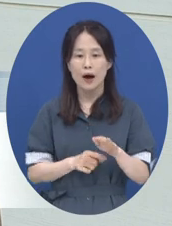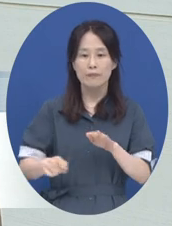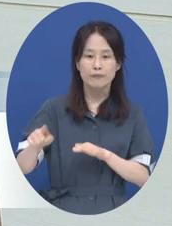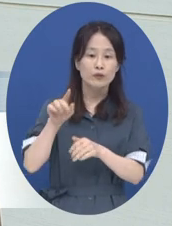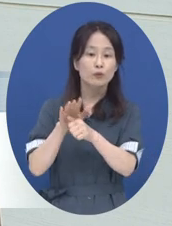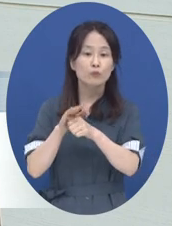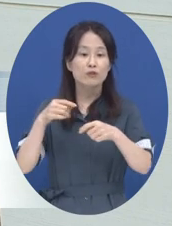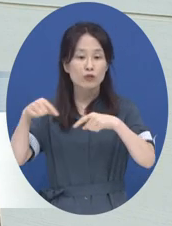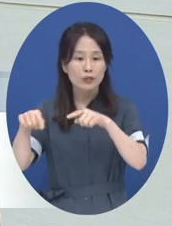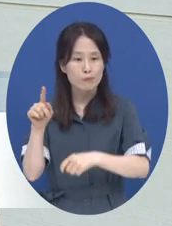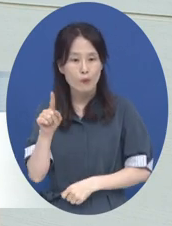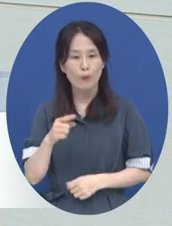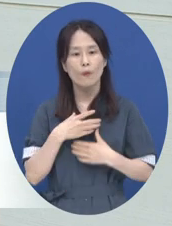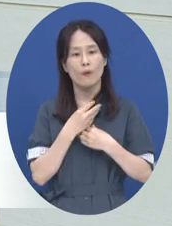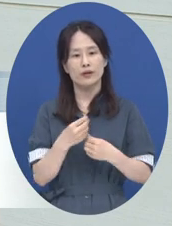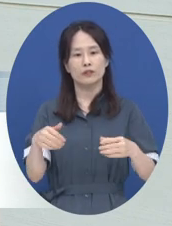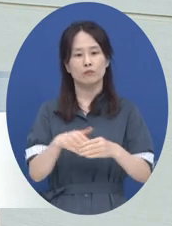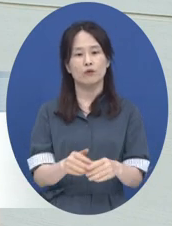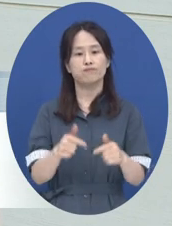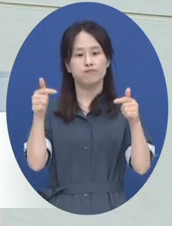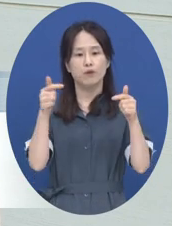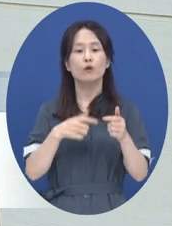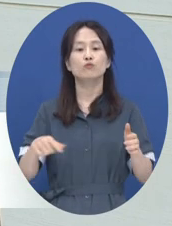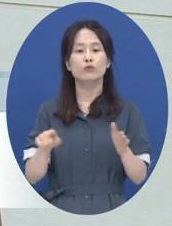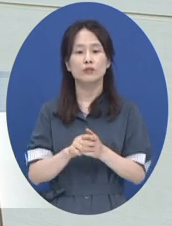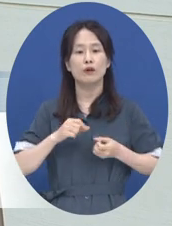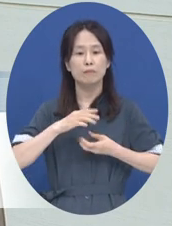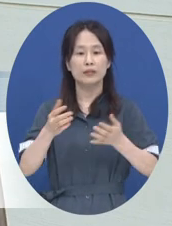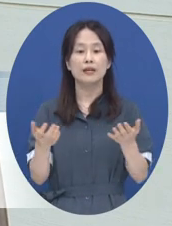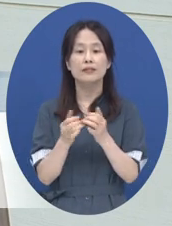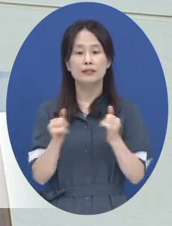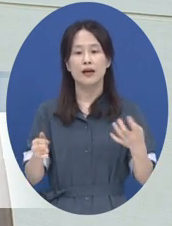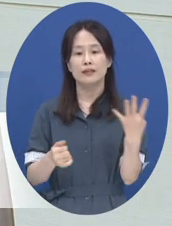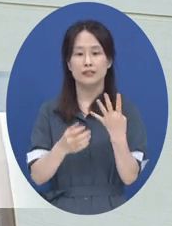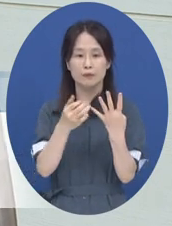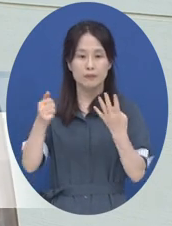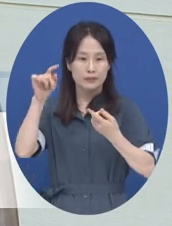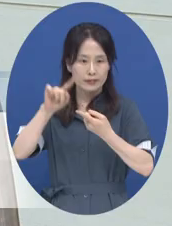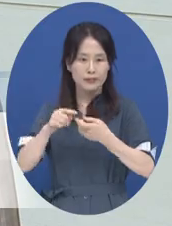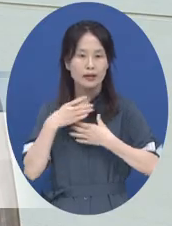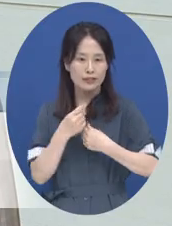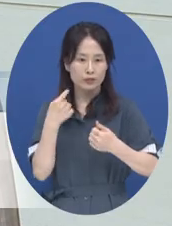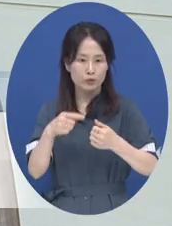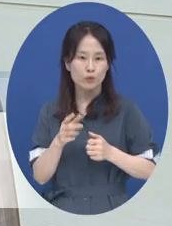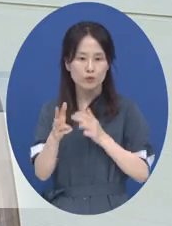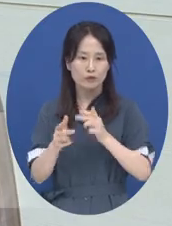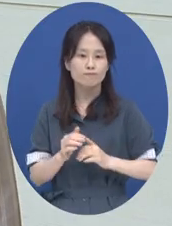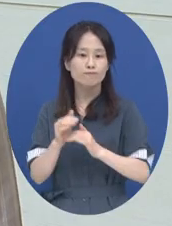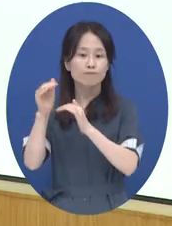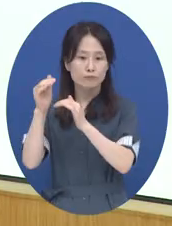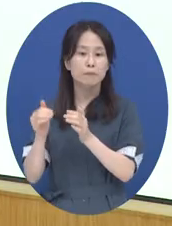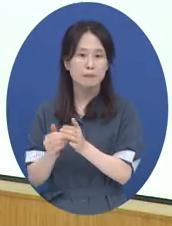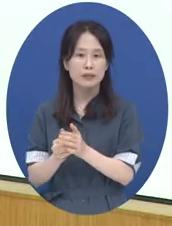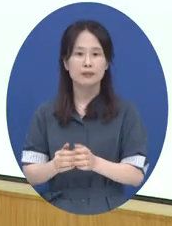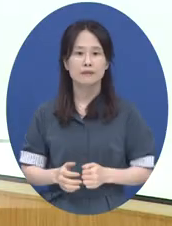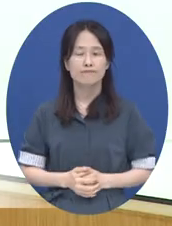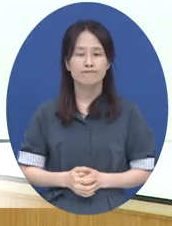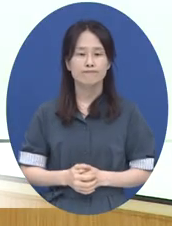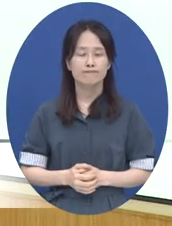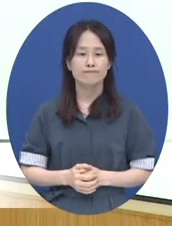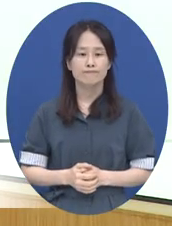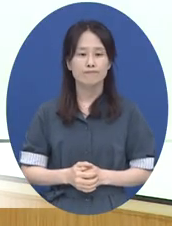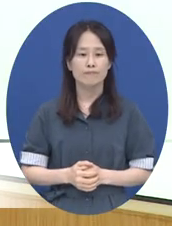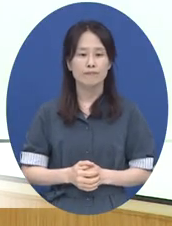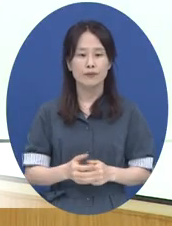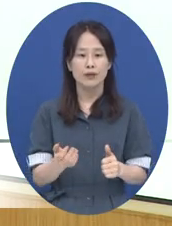정책으로 안전 문화 확산을 도모하기 위해 배달 노동자 4천여 명을 대상으로 안전 교육 사업을 추진하게 되었습니다.